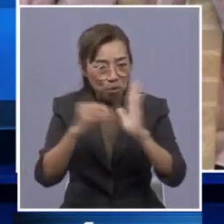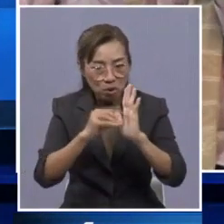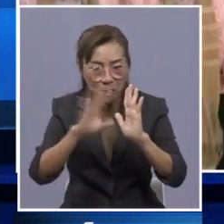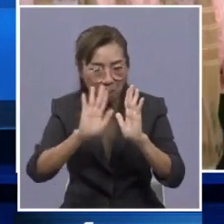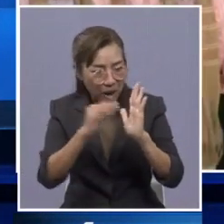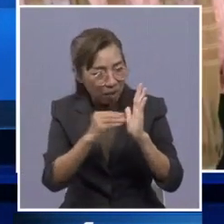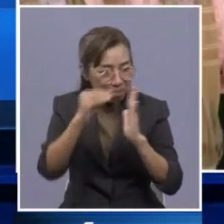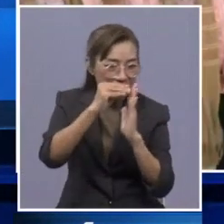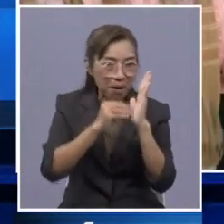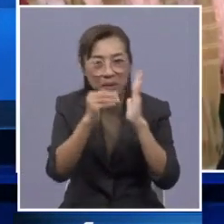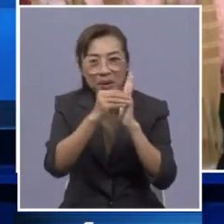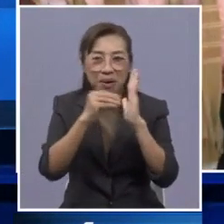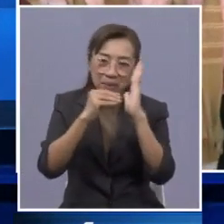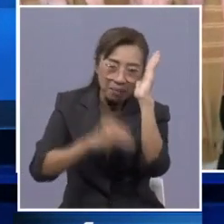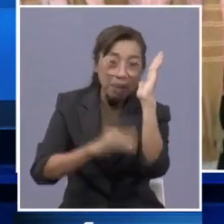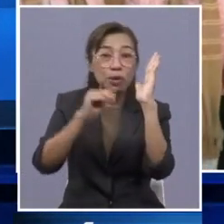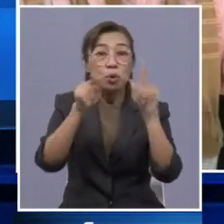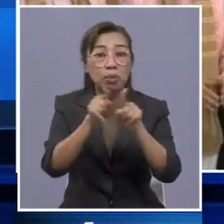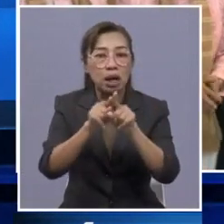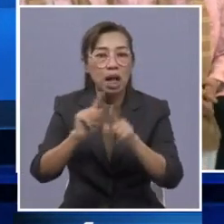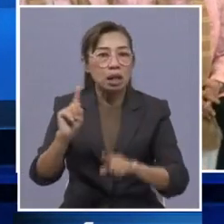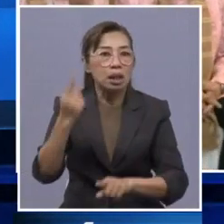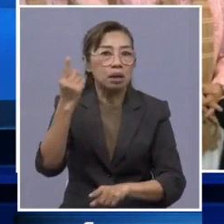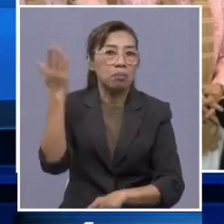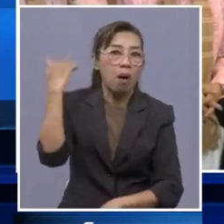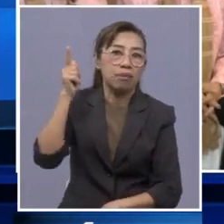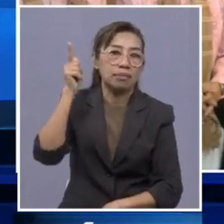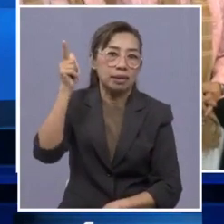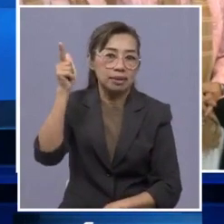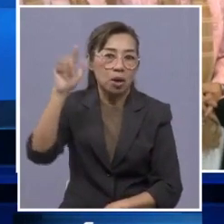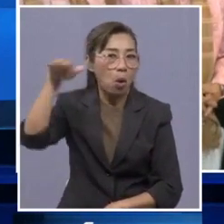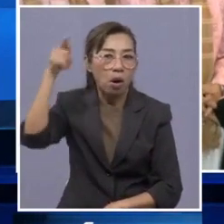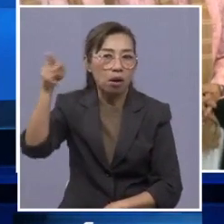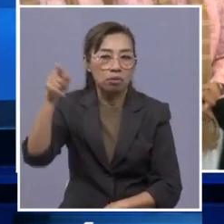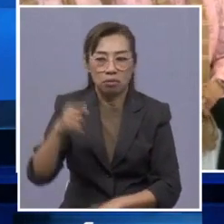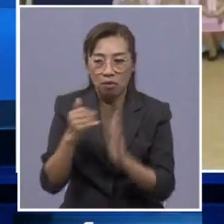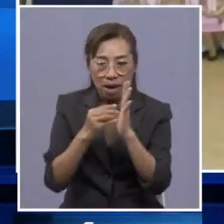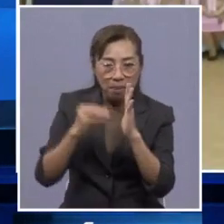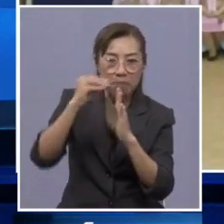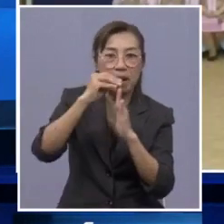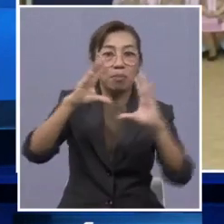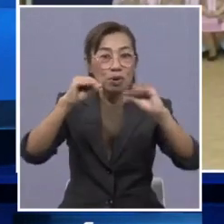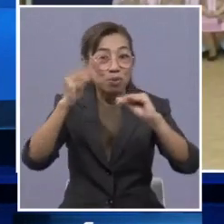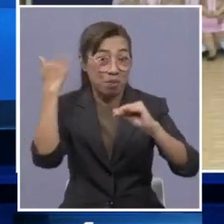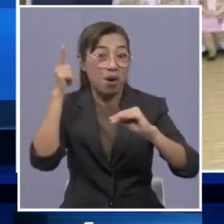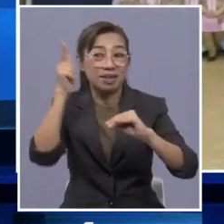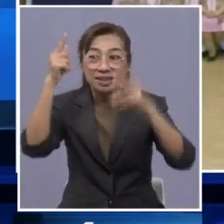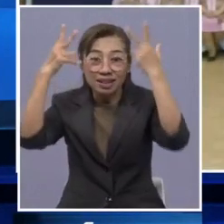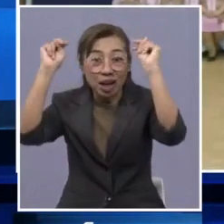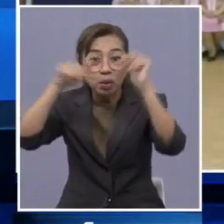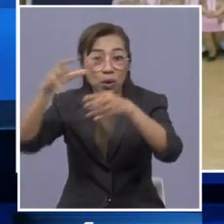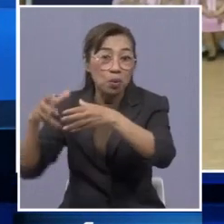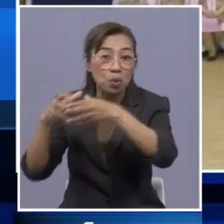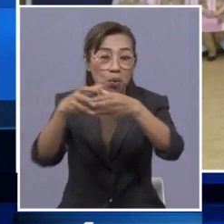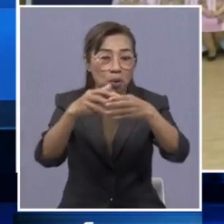ภาพจำที่ชัดเนี่ยจะจำได้จากภาพของอดีตนายกทักษิณลงพื้นที่ตามจังหวัดต่างๆแล้วซึ่งอดีตนายกทักษิณเองเนี่ย